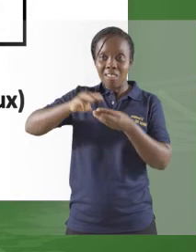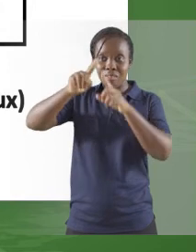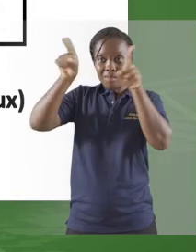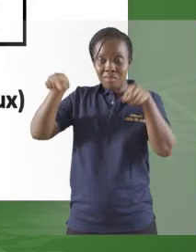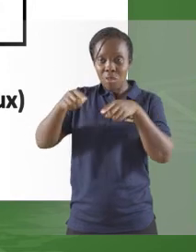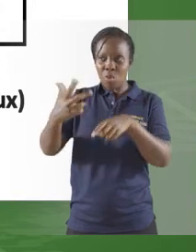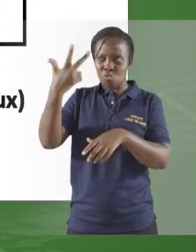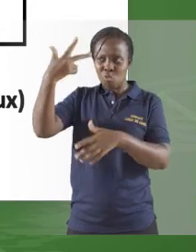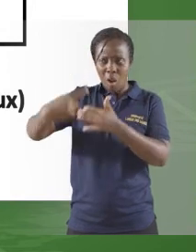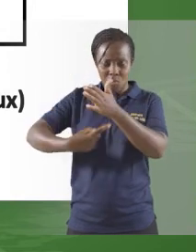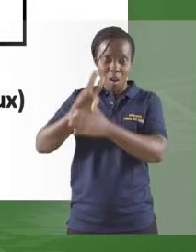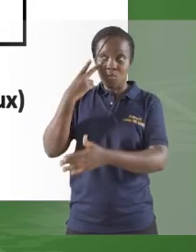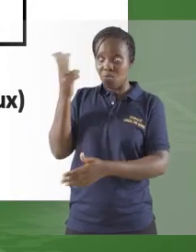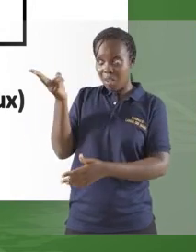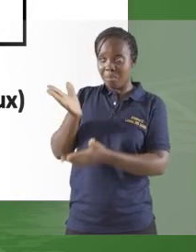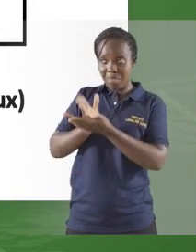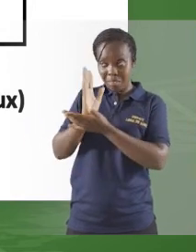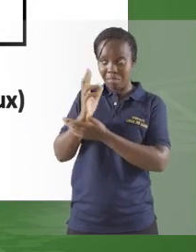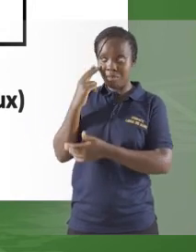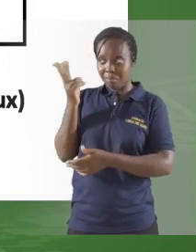ou écrit 3 fois.